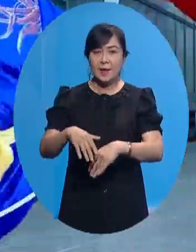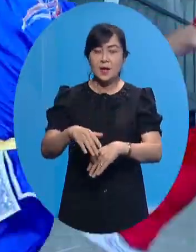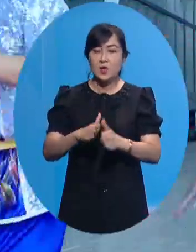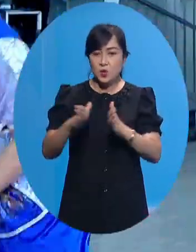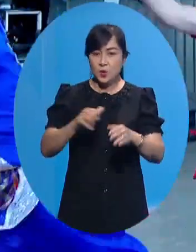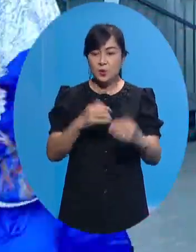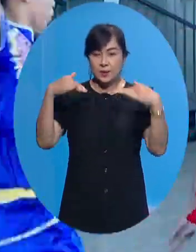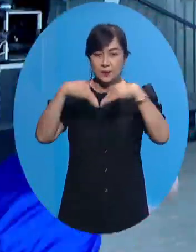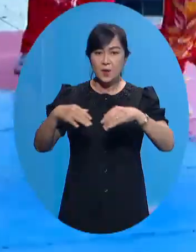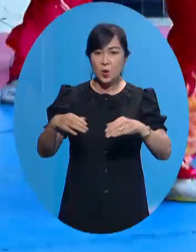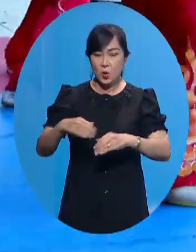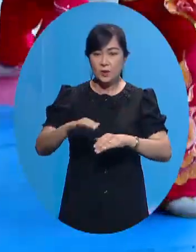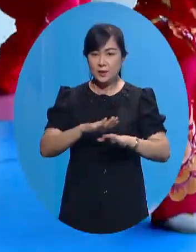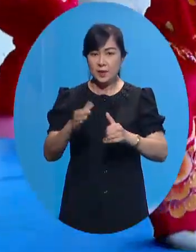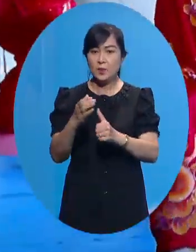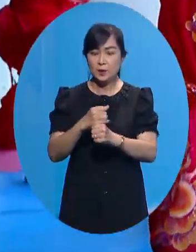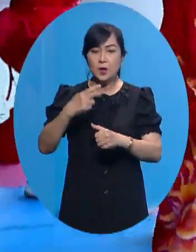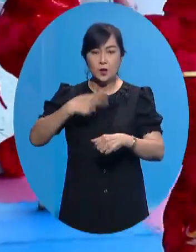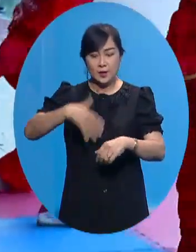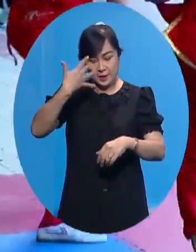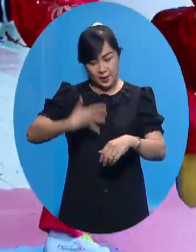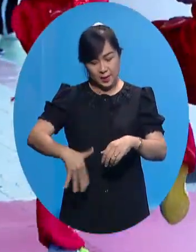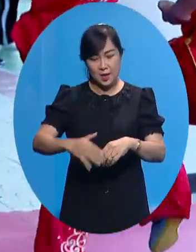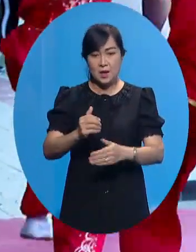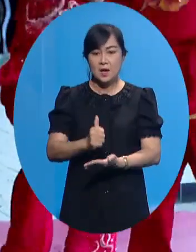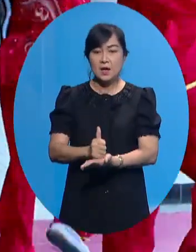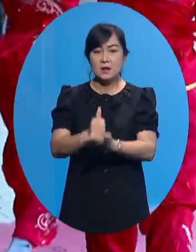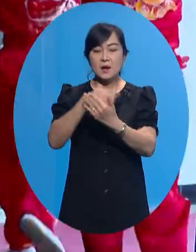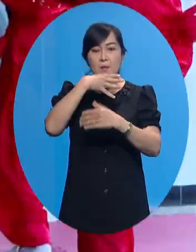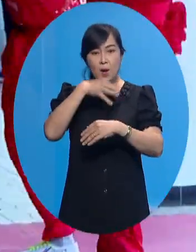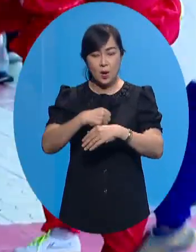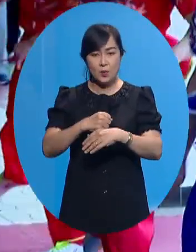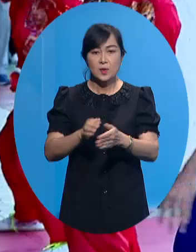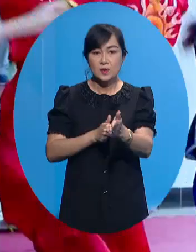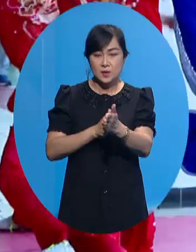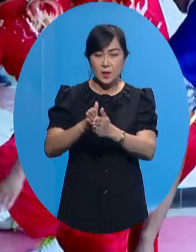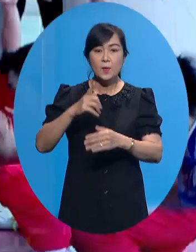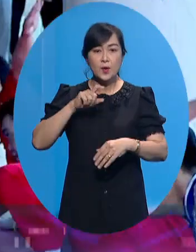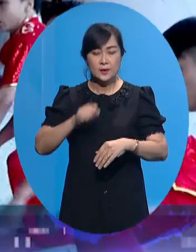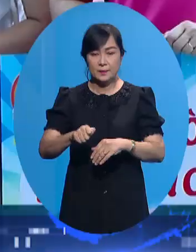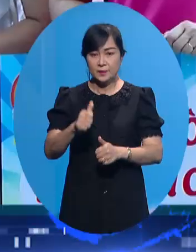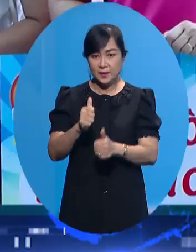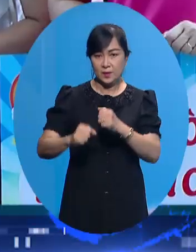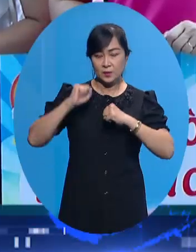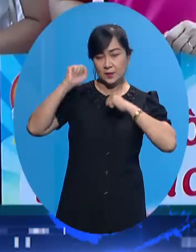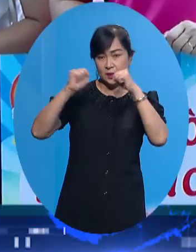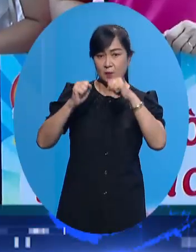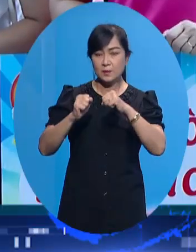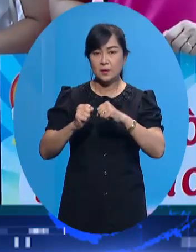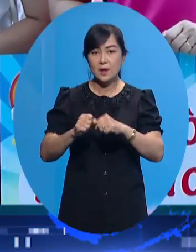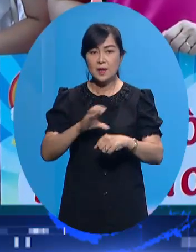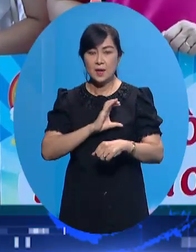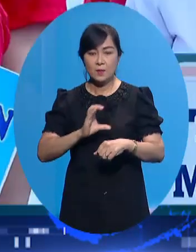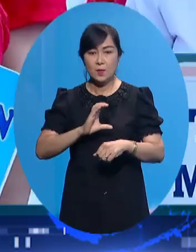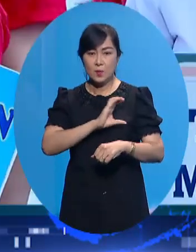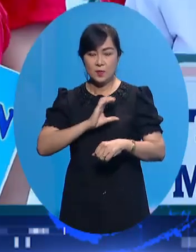tham dự hội thao nhằm thực hiện mục tiêu rèn luyện thân thể theo gương bắt Hồ vĩ đại Duy trì phong Tra tập luyện và thi đấu thể dục thể thao trong cán